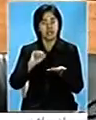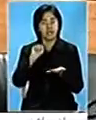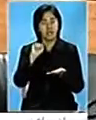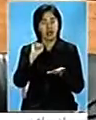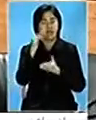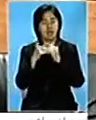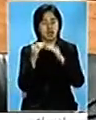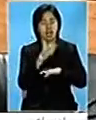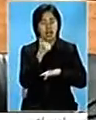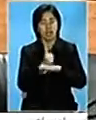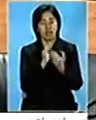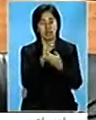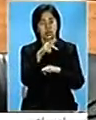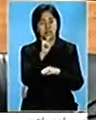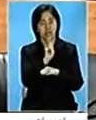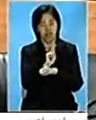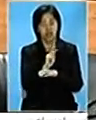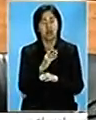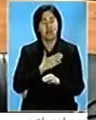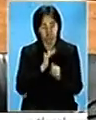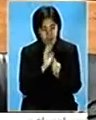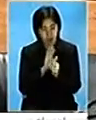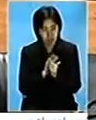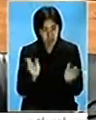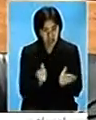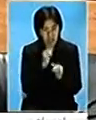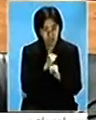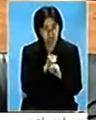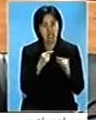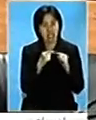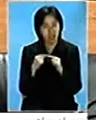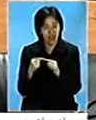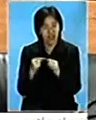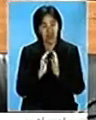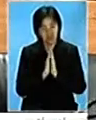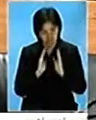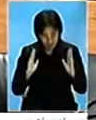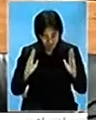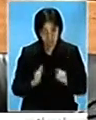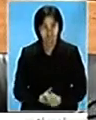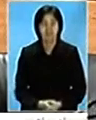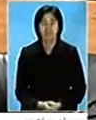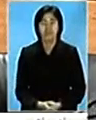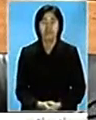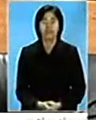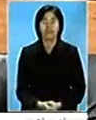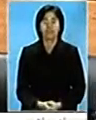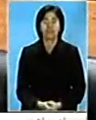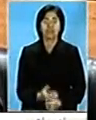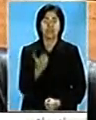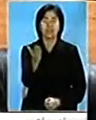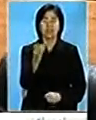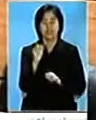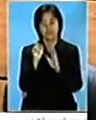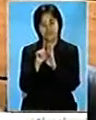าการเมืองผ่านท่านประธานไปนะครับแล้วก็ขอให้กำลังใจขอให้ทำหน้าที่อย่างเต็มที่ขอบคุณครับ ท่านหลังที่มา